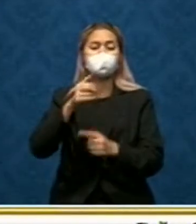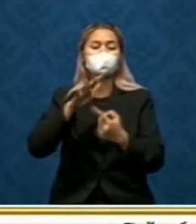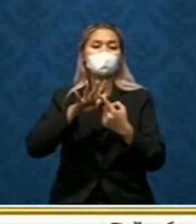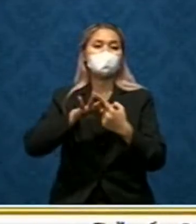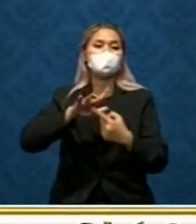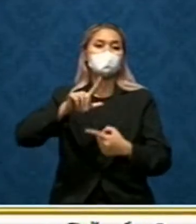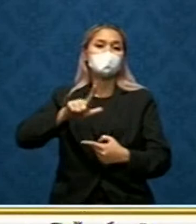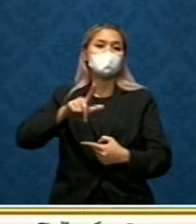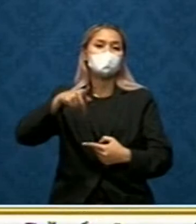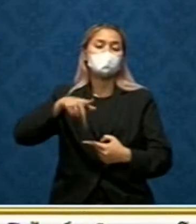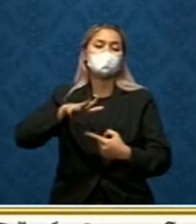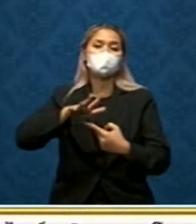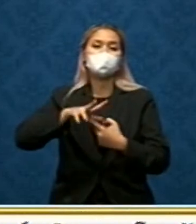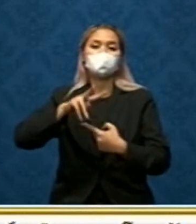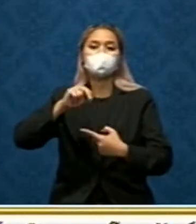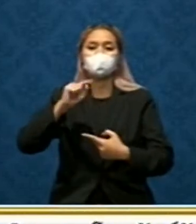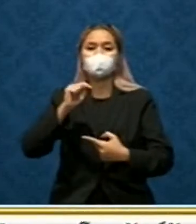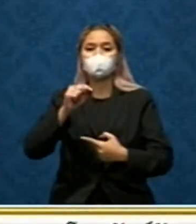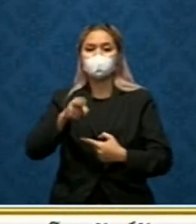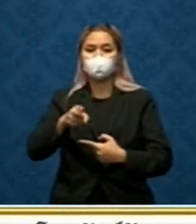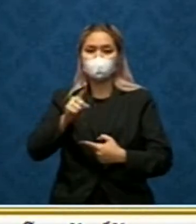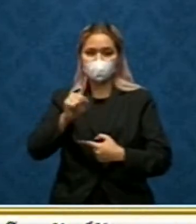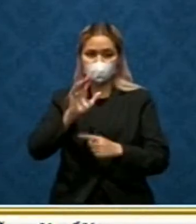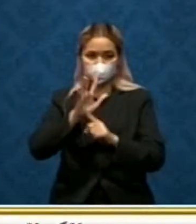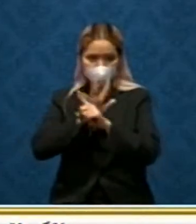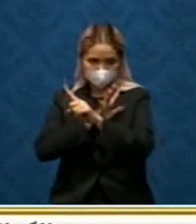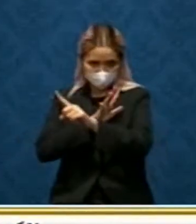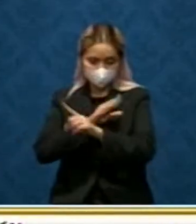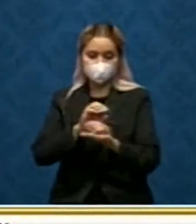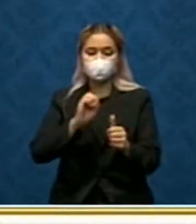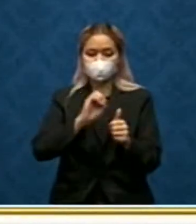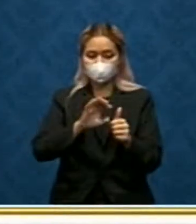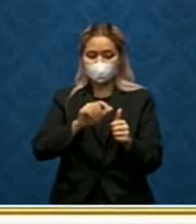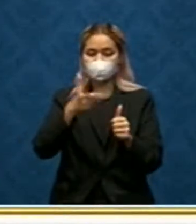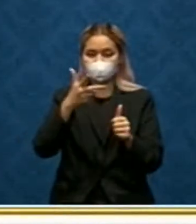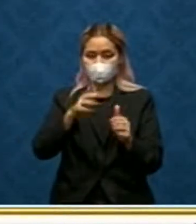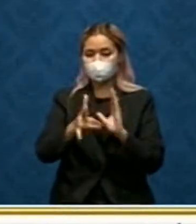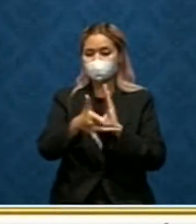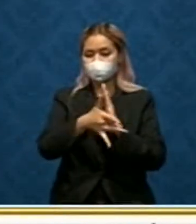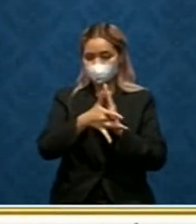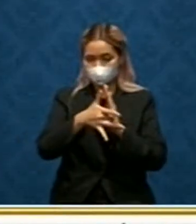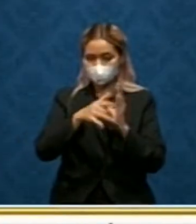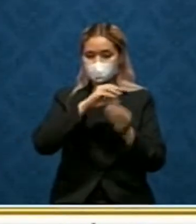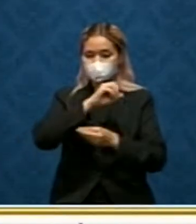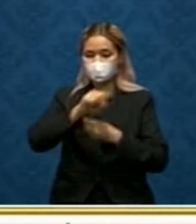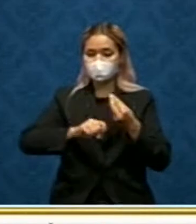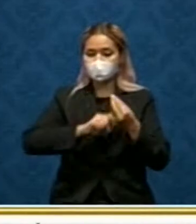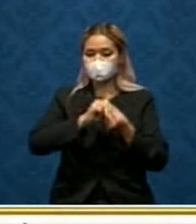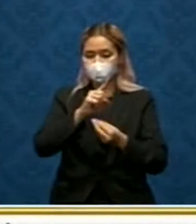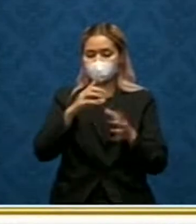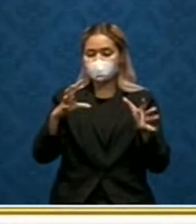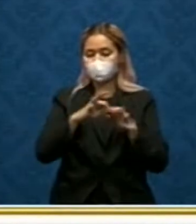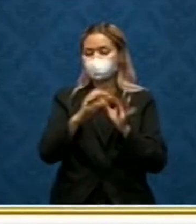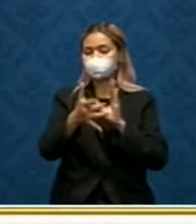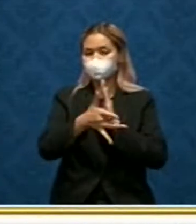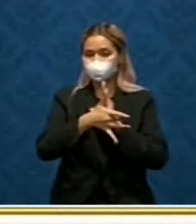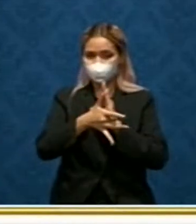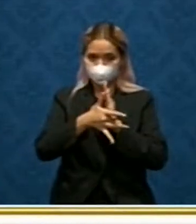รัฐบาลกบอก Digital economyEconomy ก็คือ Stretch Ingredal เมร